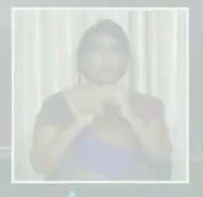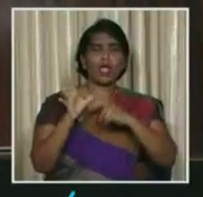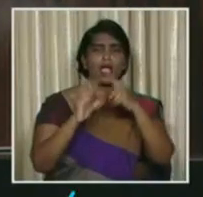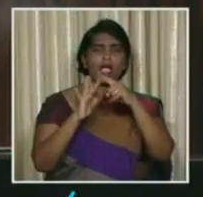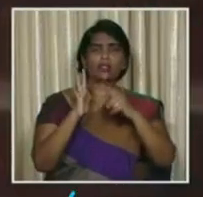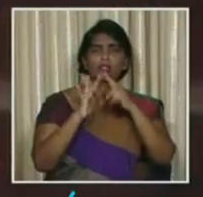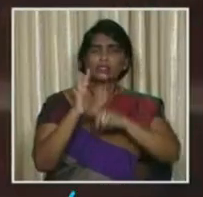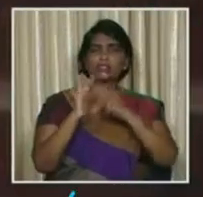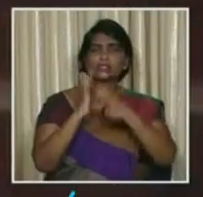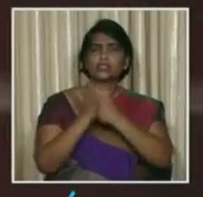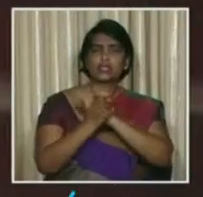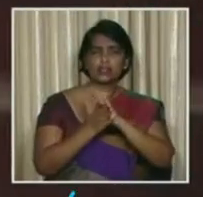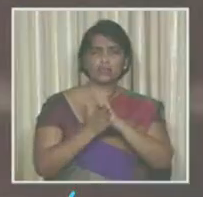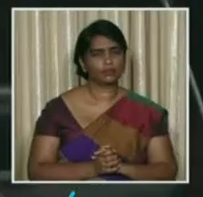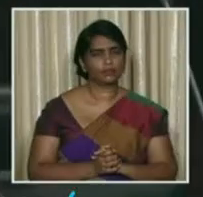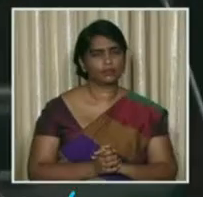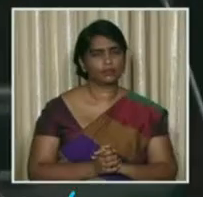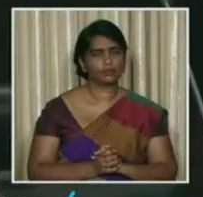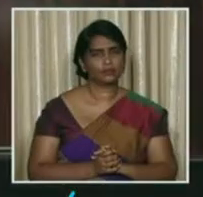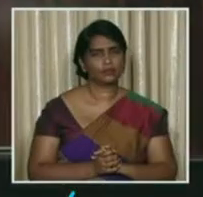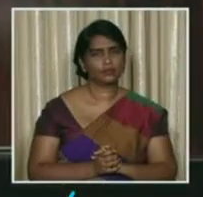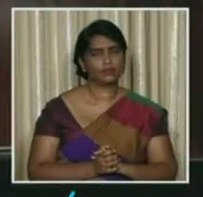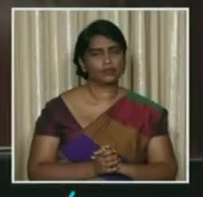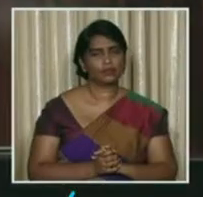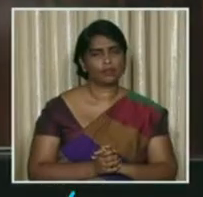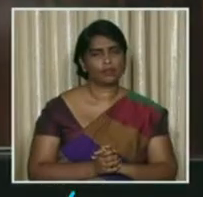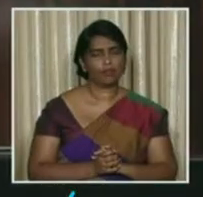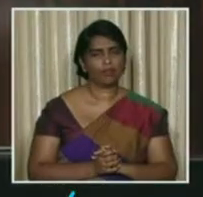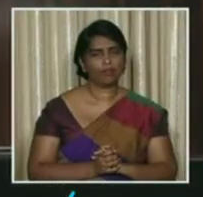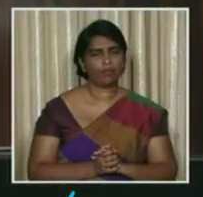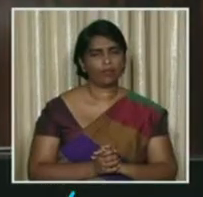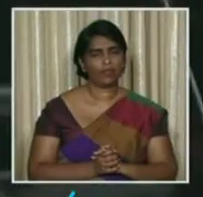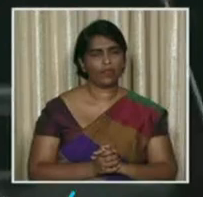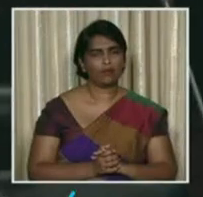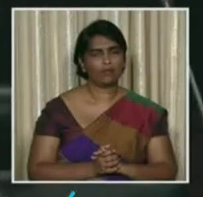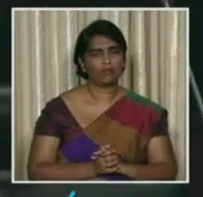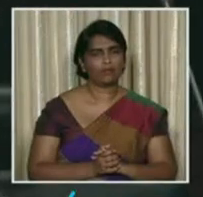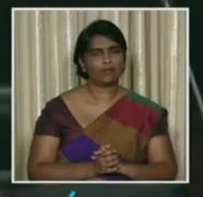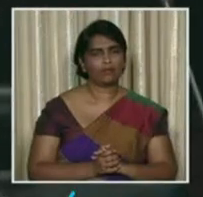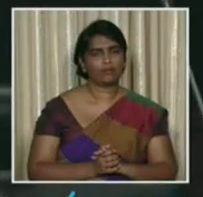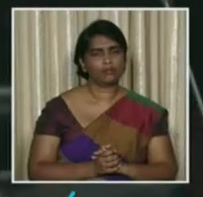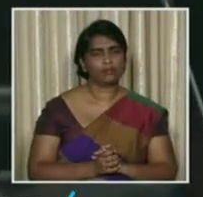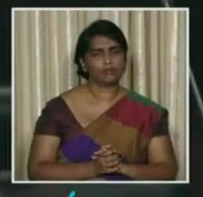පෙරුම. ඕනනම් දෙන්න මේ තියෙන්නේ සාක්කි. ඔබතුමාගේ යෝජනාව ස්ථිර කරෙත් නෑ තාම. ස්ථිර කරනවා